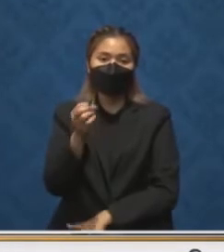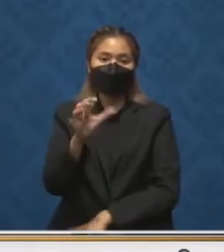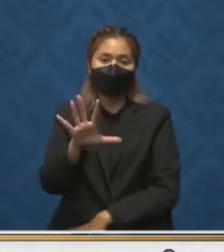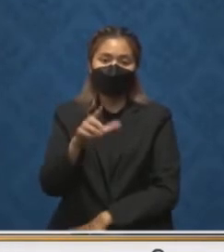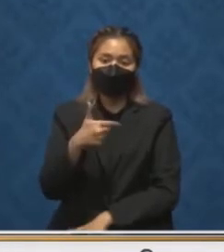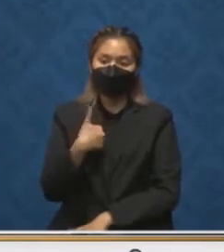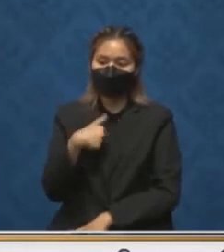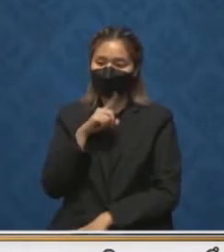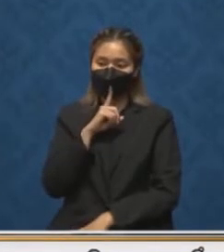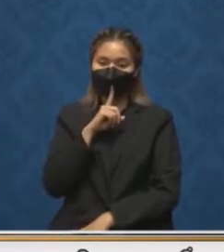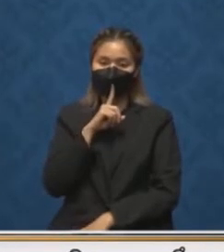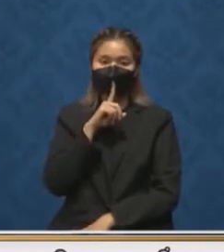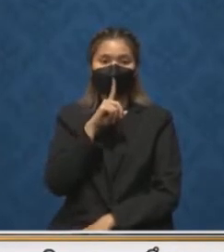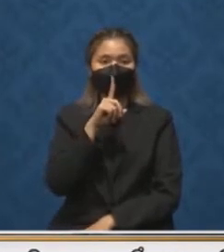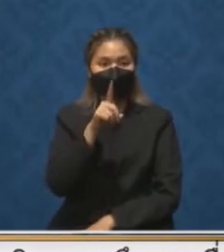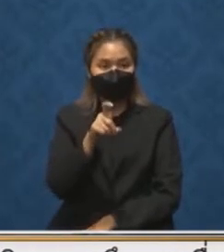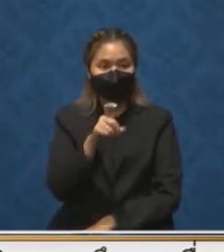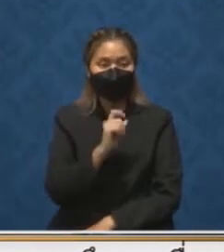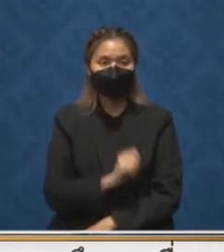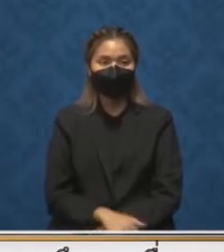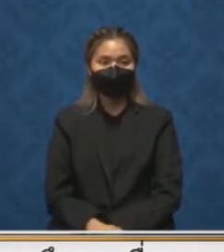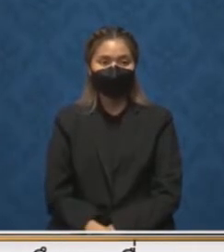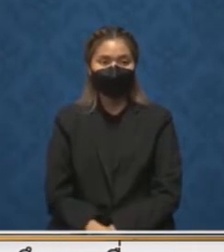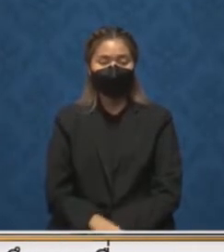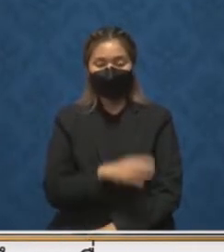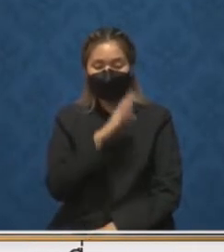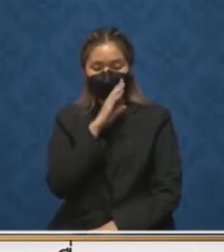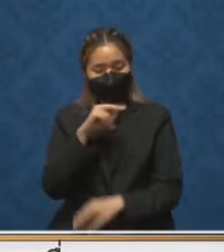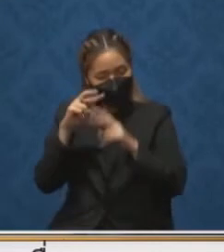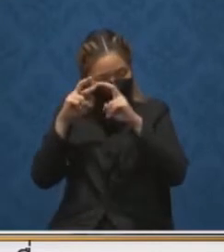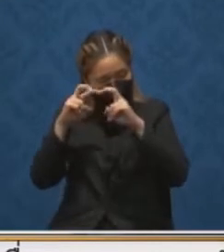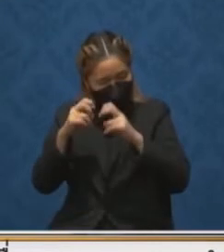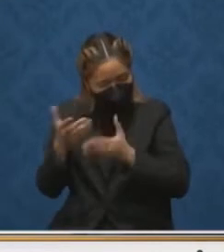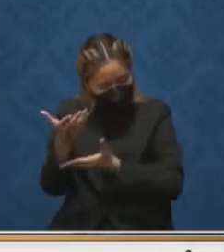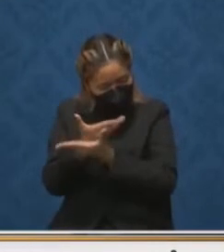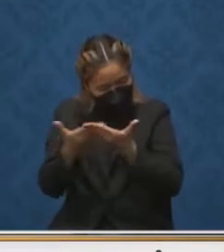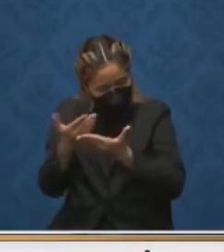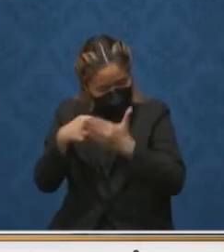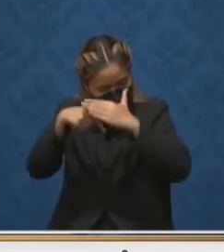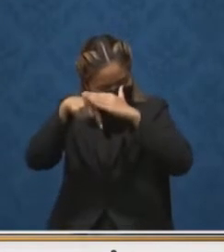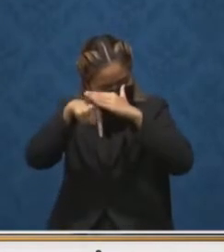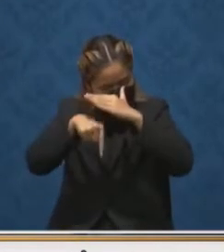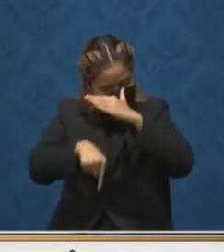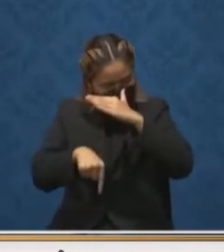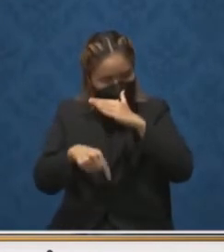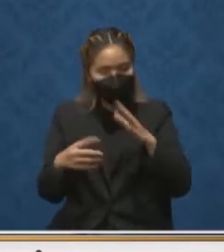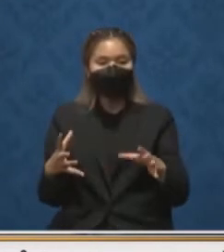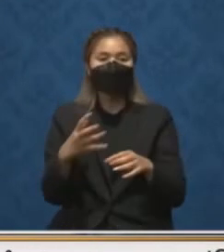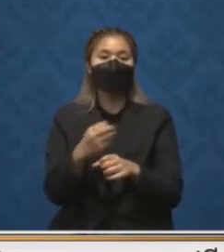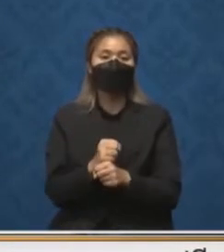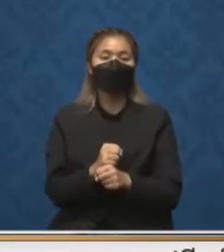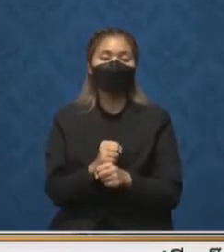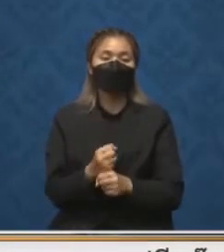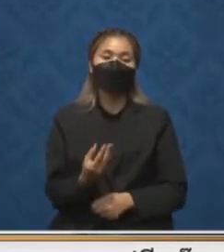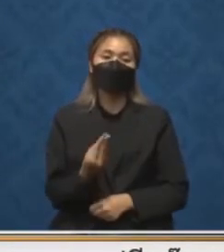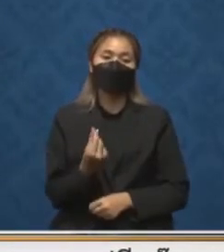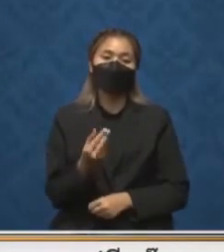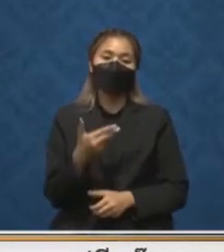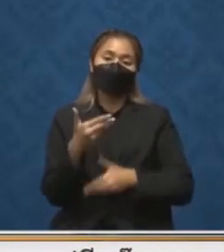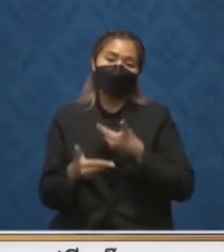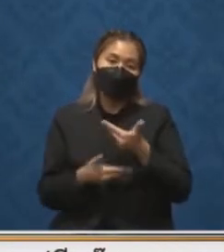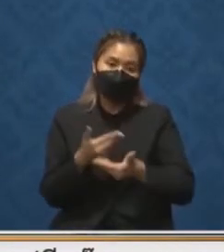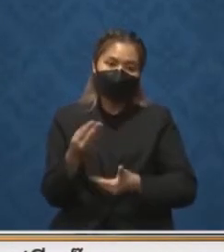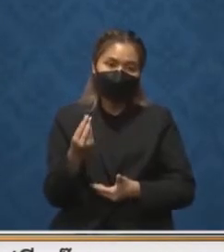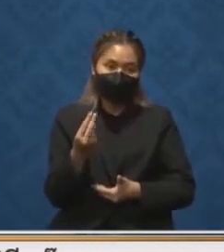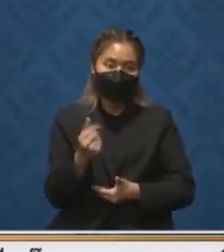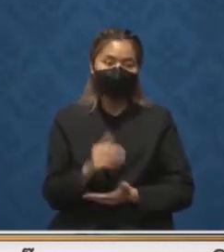หหน่ว่าเราลงลึกมากน้แ่ไหนหลกของการเกลยดตนทุนและราคาขายจรๆเขามีหลายรา